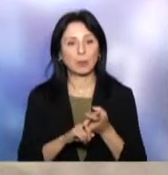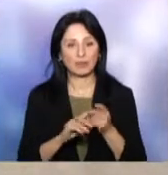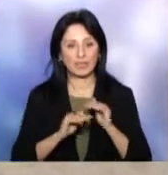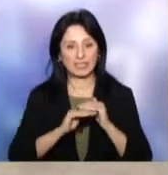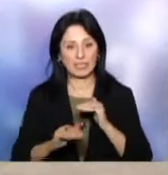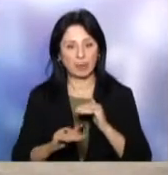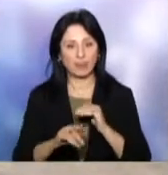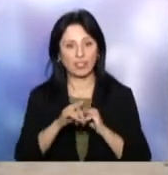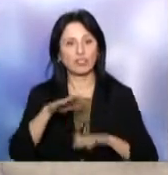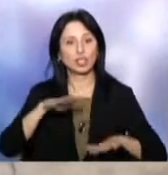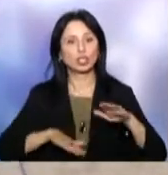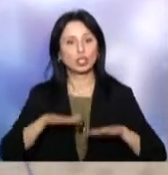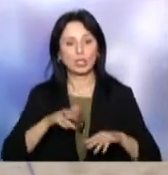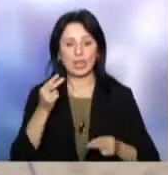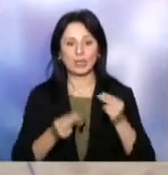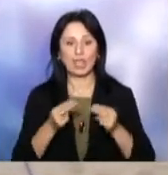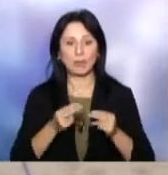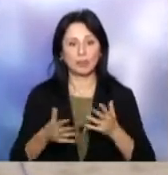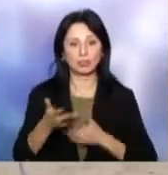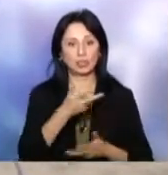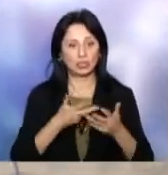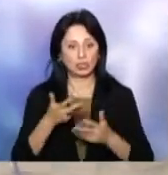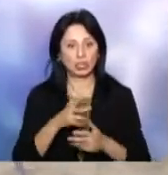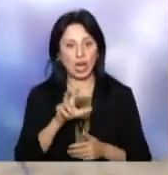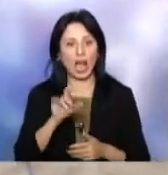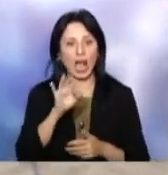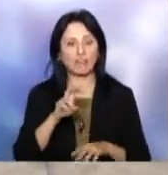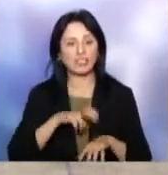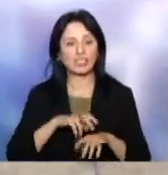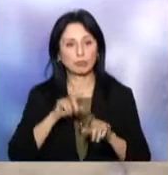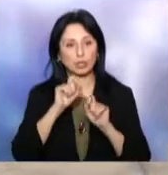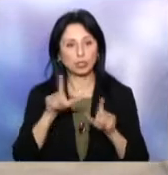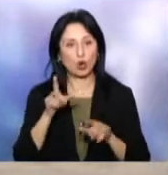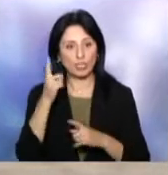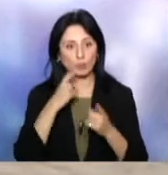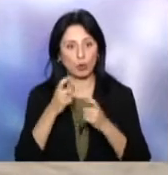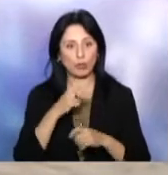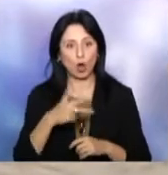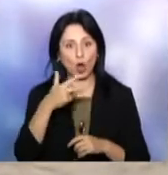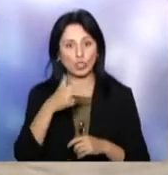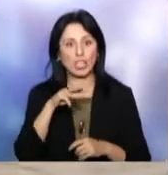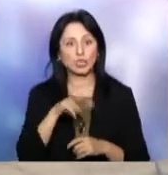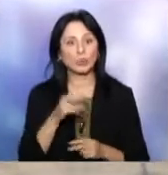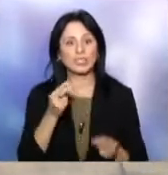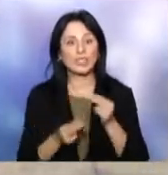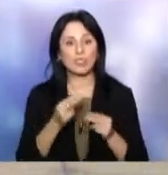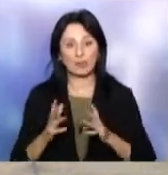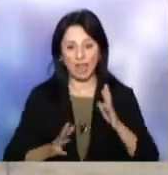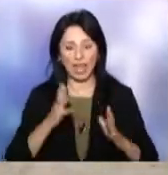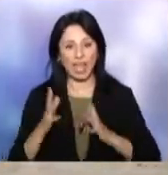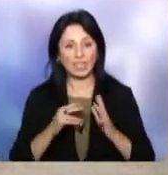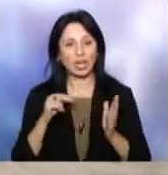საფარზე, თქვენს სონასა და თამაშის ტემპზე. ჰარვარდის სამედიცინო სკოლის მონაცემებით, 30-წუთიანი თამაშის